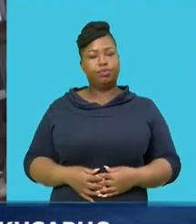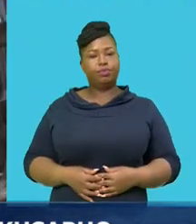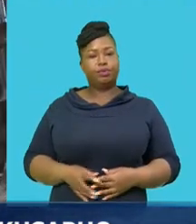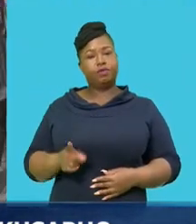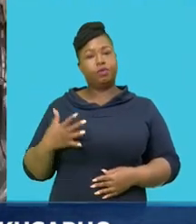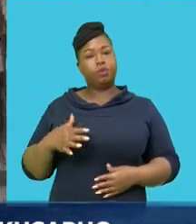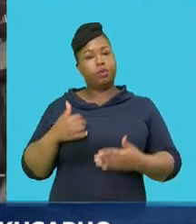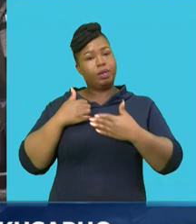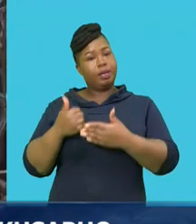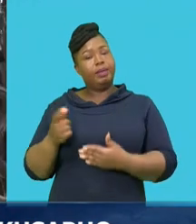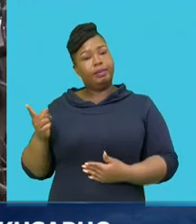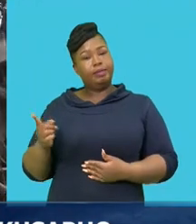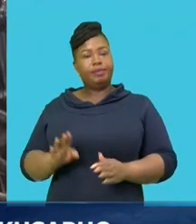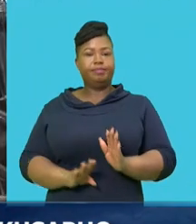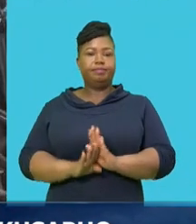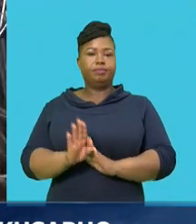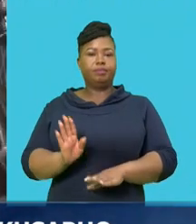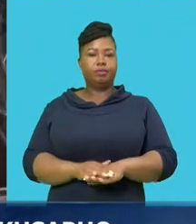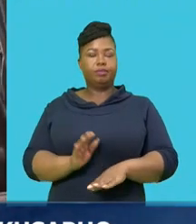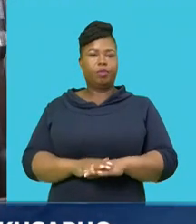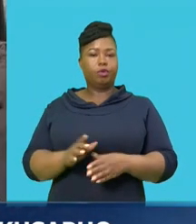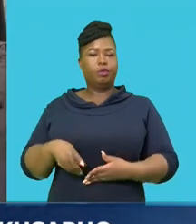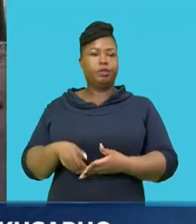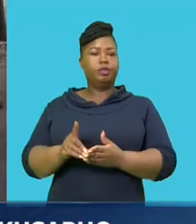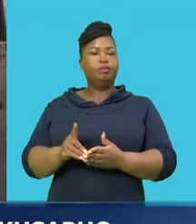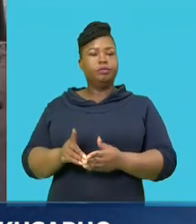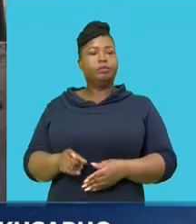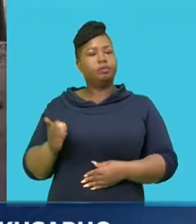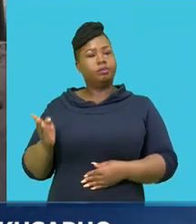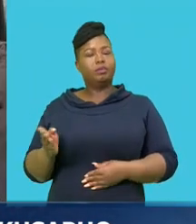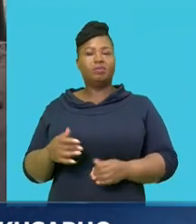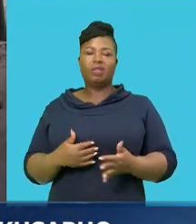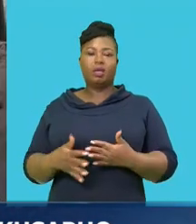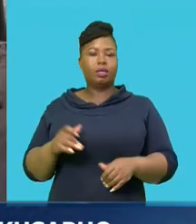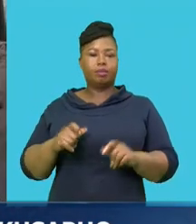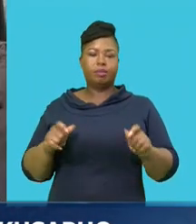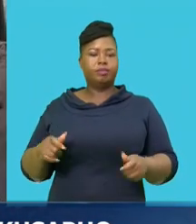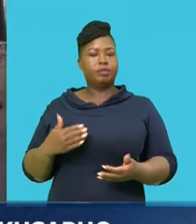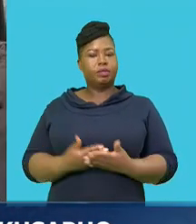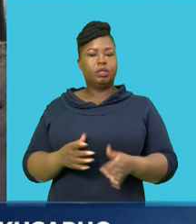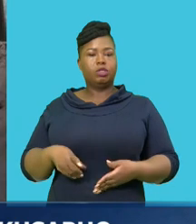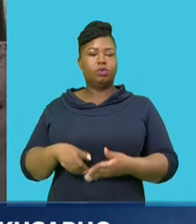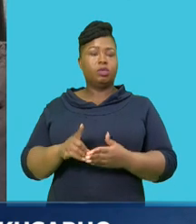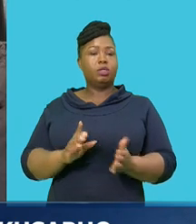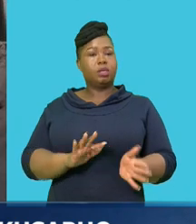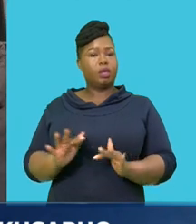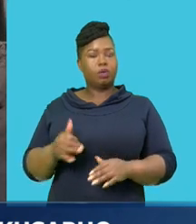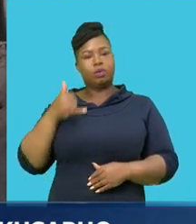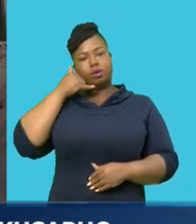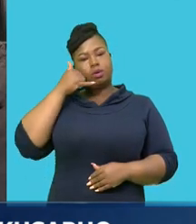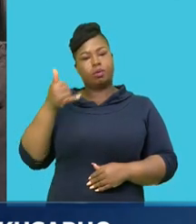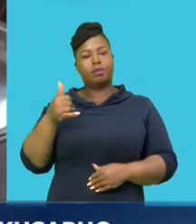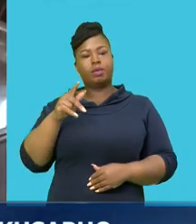Ukuncedisa eli ziko ukuba liqhubeke nokufaka isandla kwiinginqi, nabani na angenza umnikelo ngokutsalela